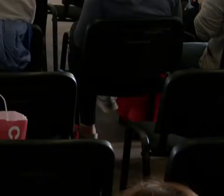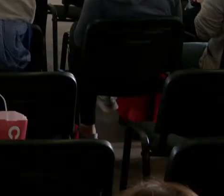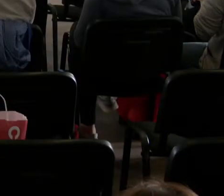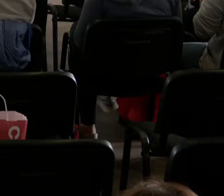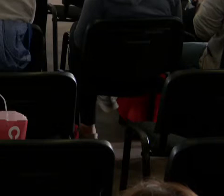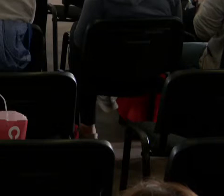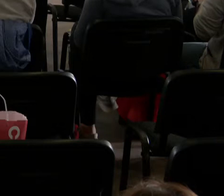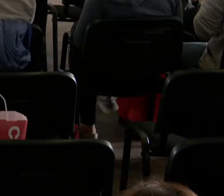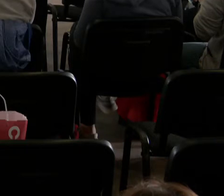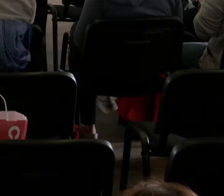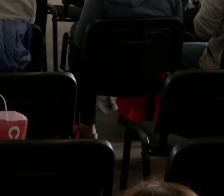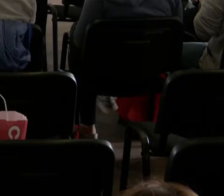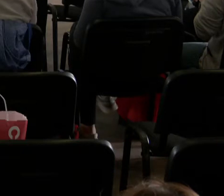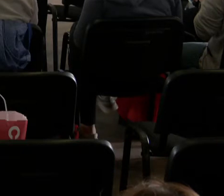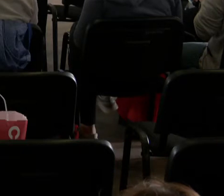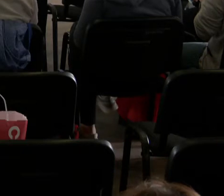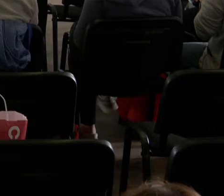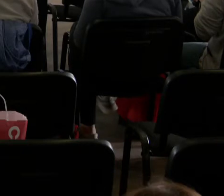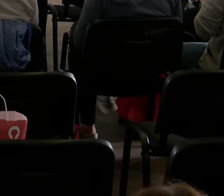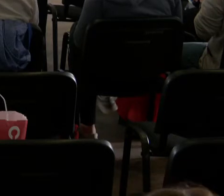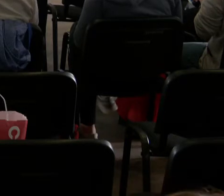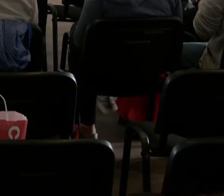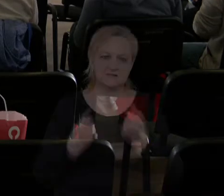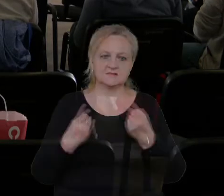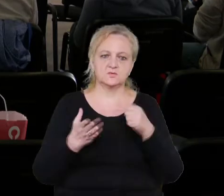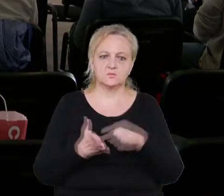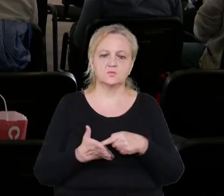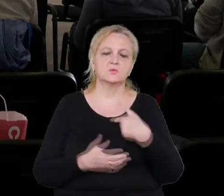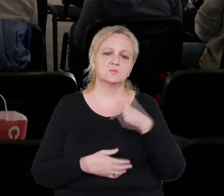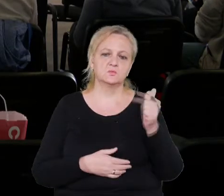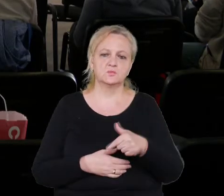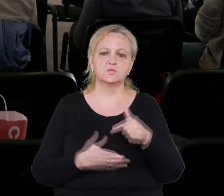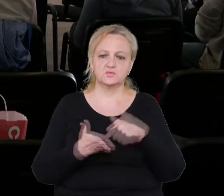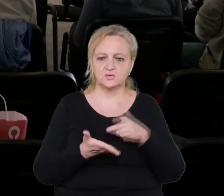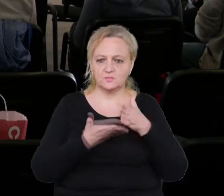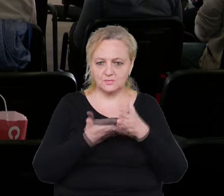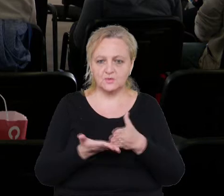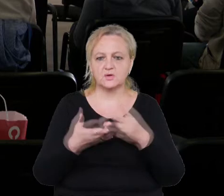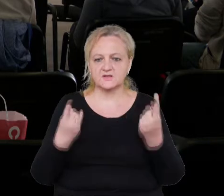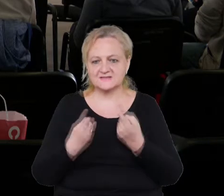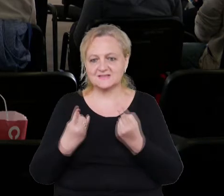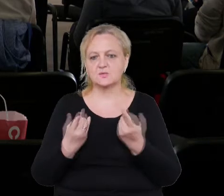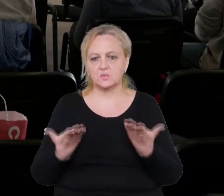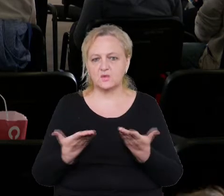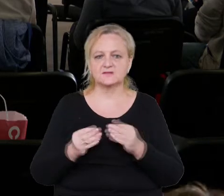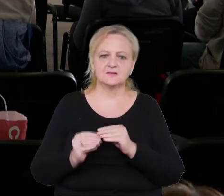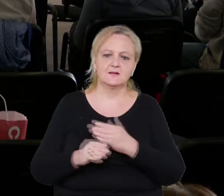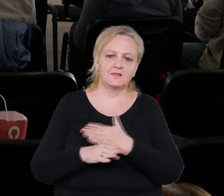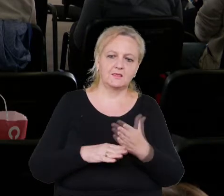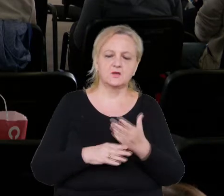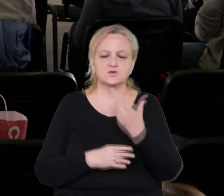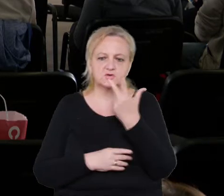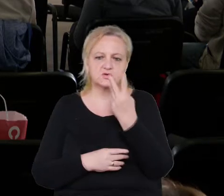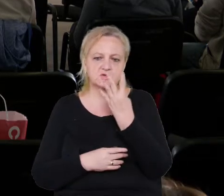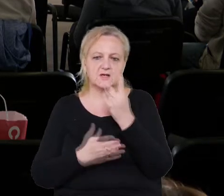minutek potrzebujemy Najmocniej przepraszam za tą sytuację tak musimy sobie poradzić z tą sytuacją I za trzy cztery